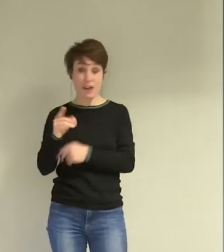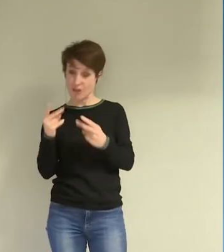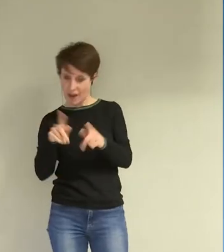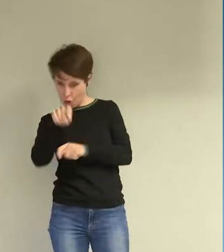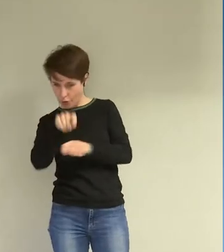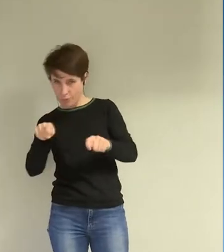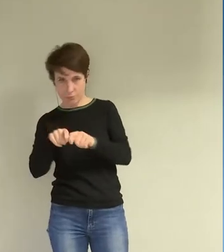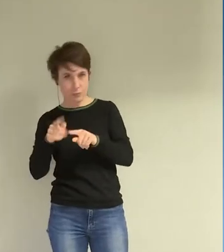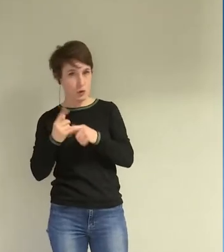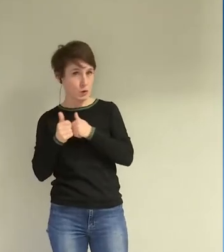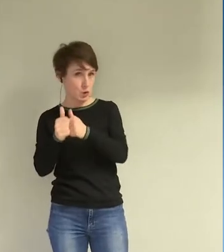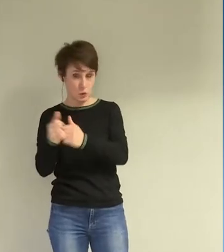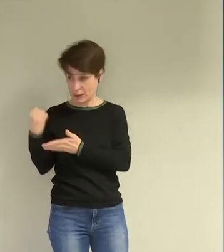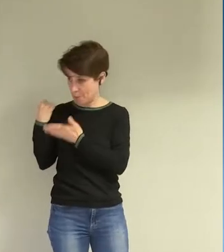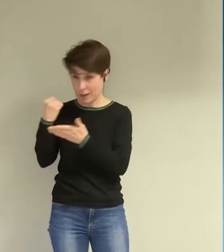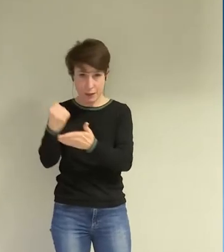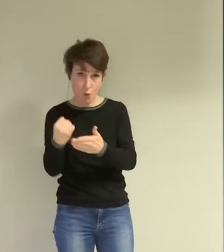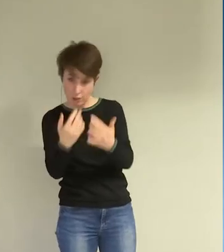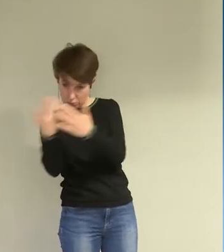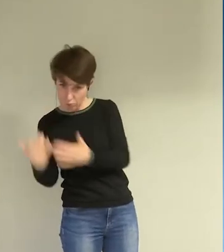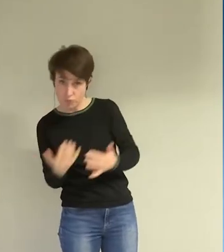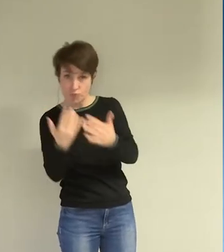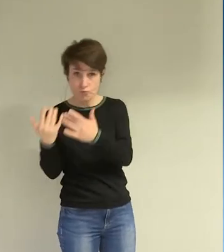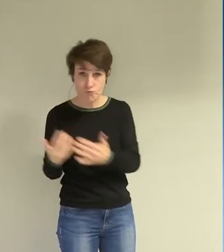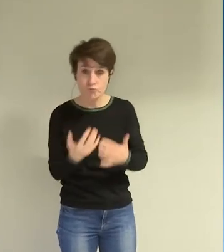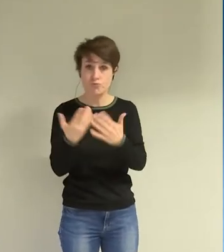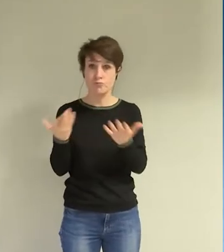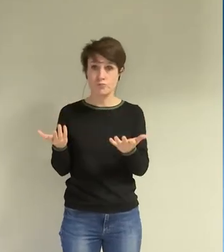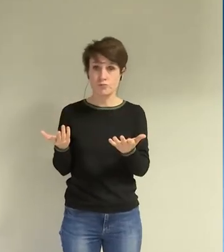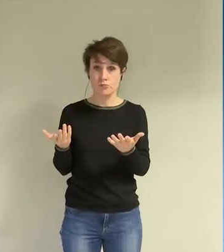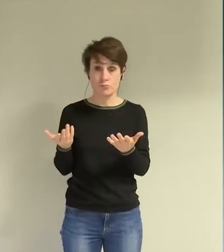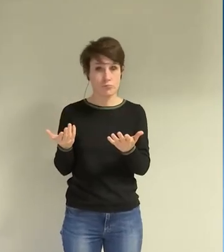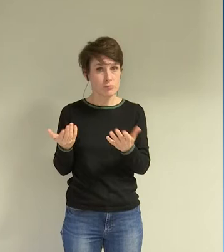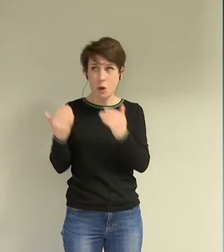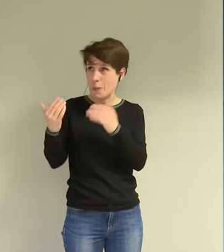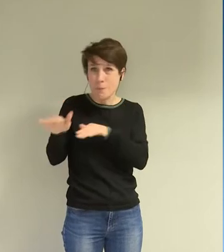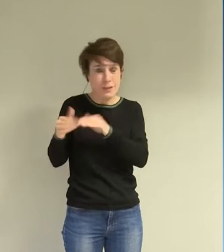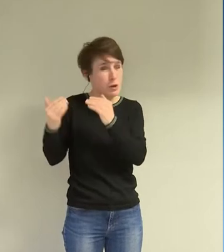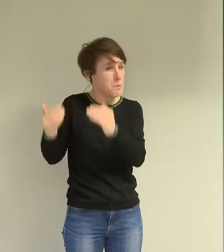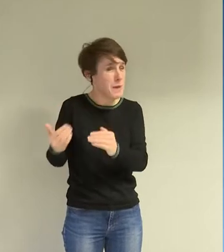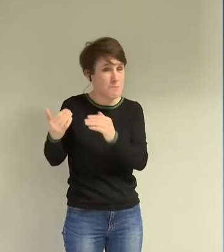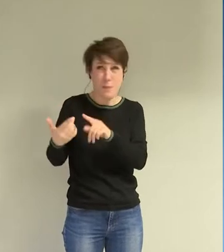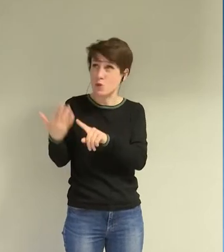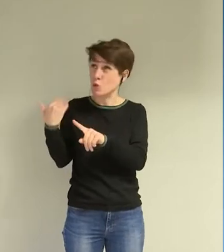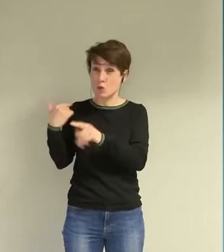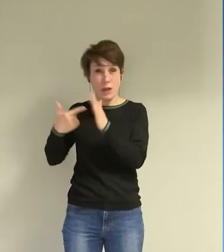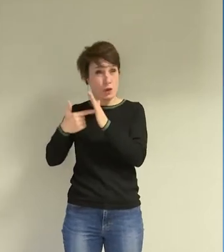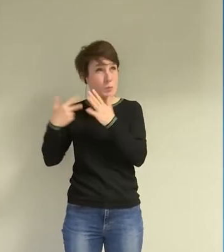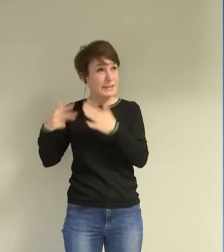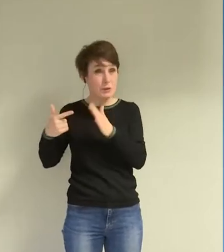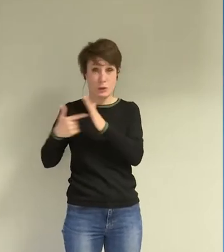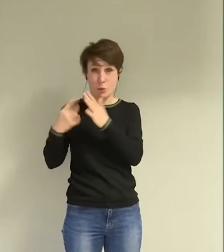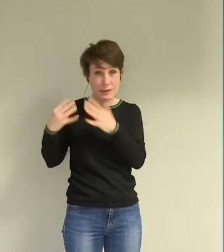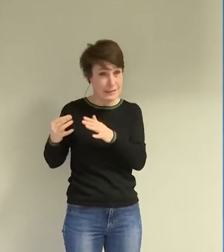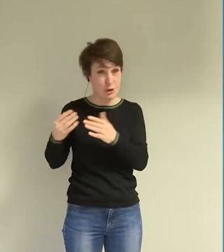sa valeur patrimoniale selon les méthodes qui n'ont pas varié depuis les premières et les premiers échanges et discussions en 2018 2019 il ya là